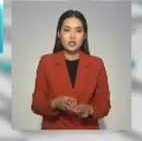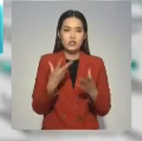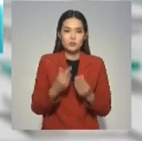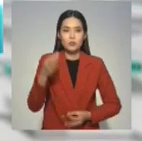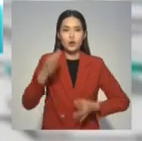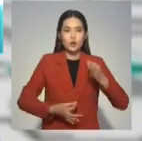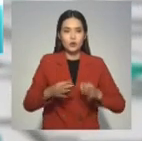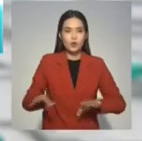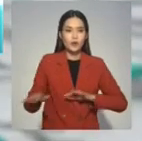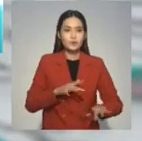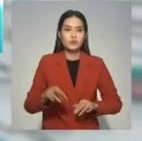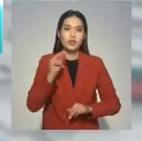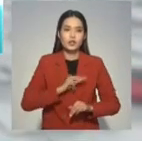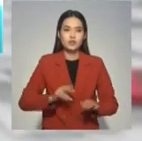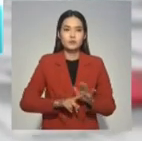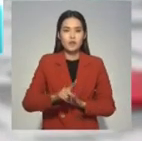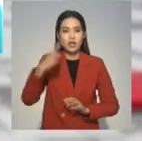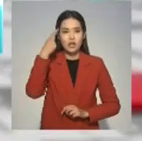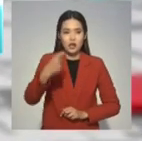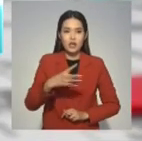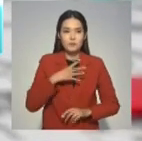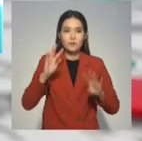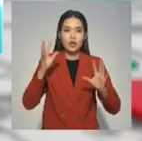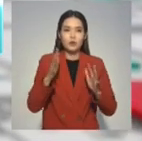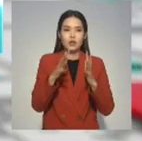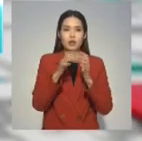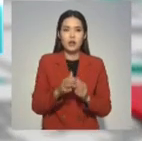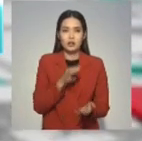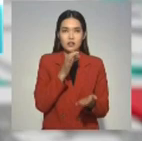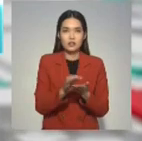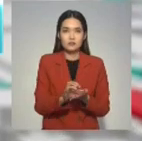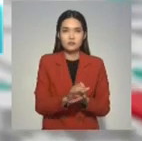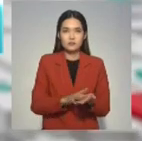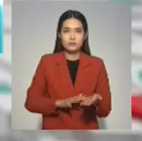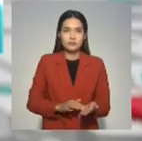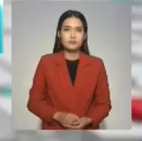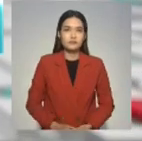дейінгі тергеу амалдарын жүргізіп жатқан хабарлайды. Оқиғаның басқа да мән-жайы анықталуда.